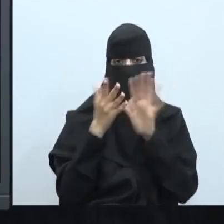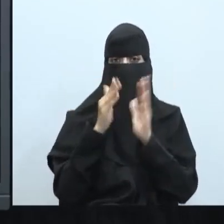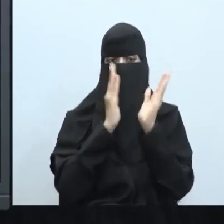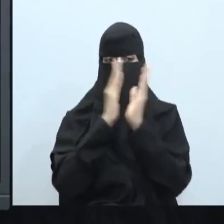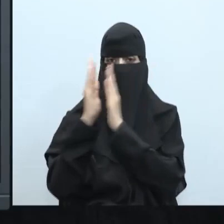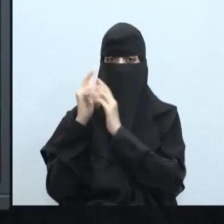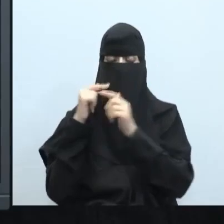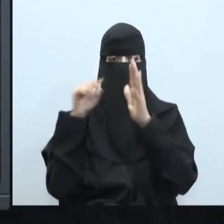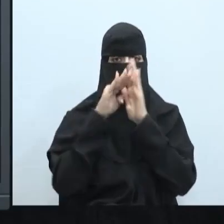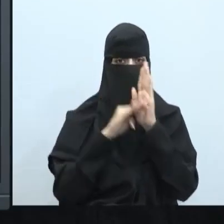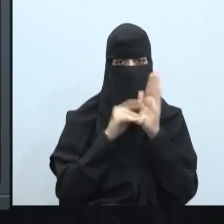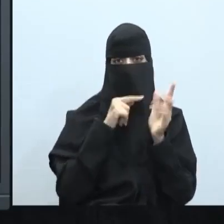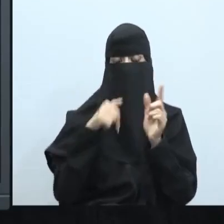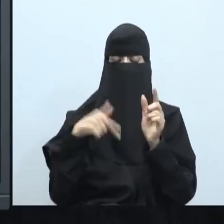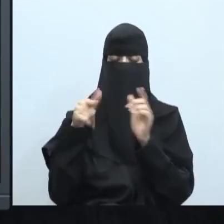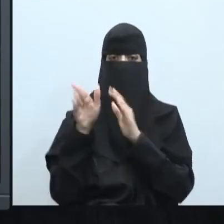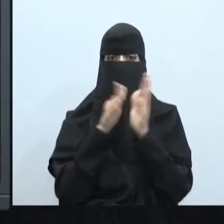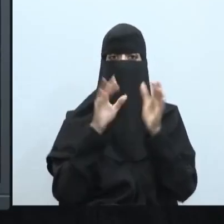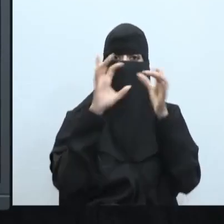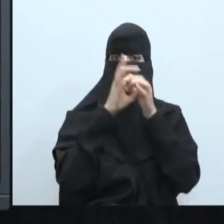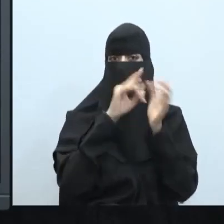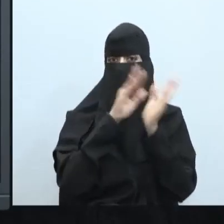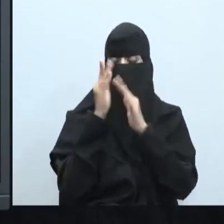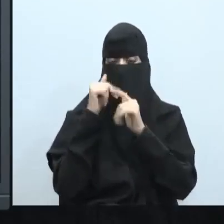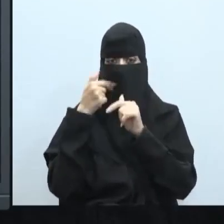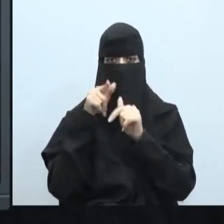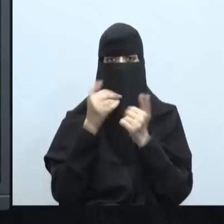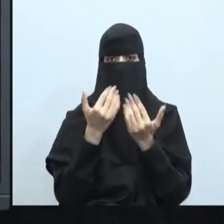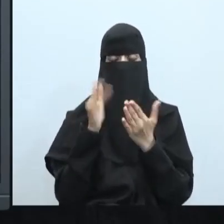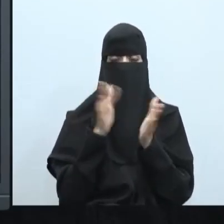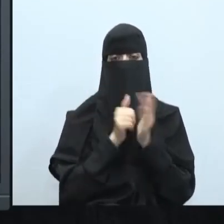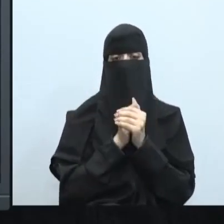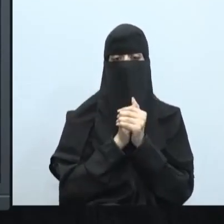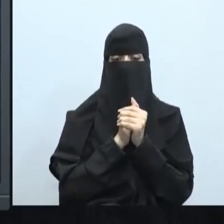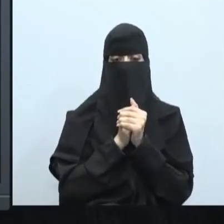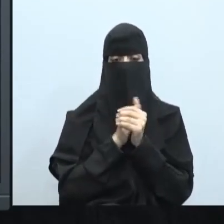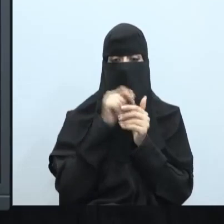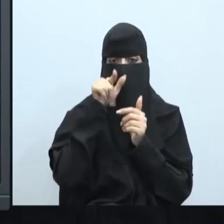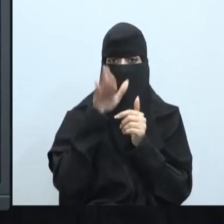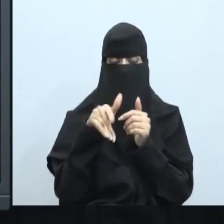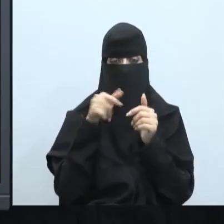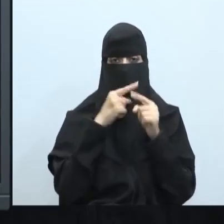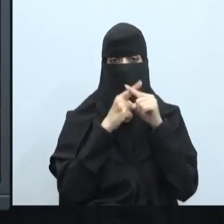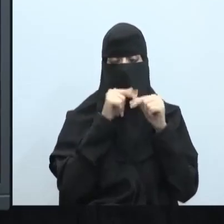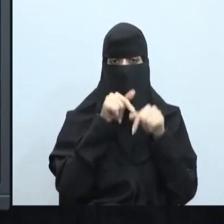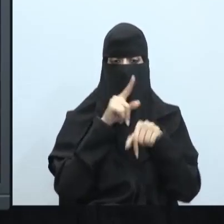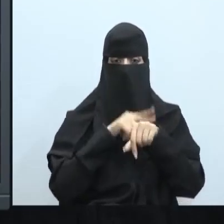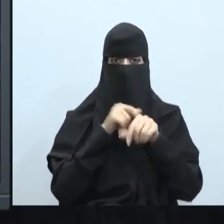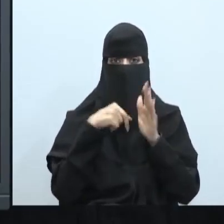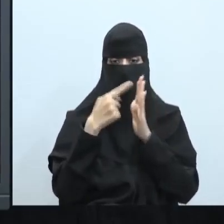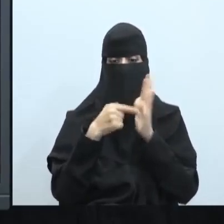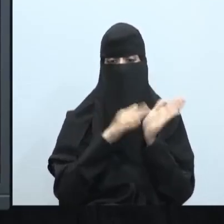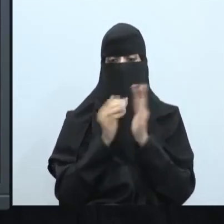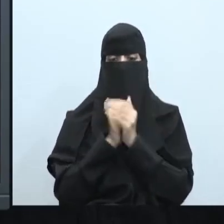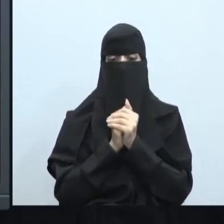ملفات البرنامج او مع ارتباط مع مكتبه قياسيه لم تعد موجوده فتكون هذه اخطاء في وقت التشغيل